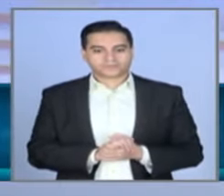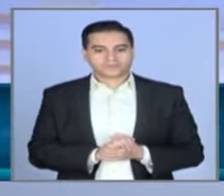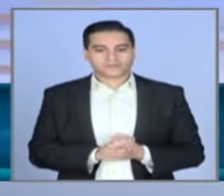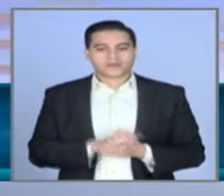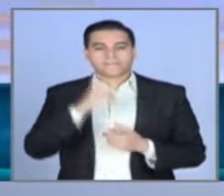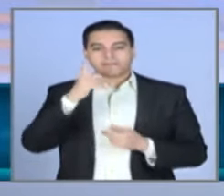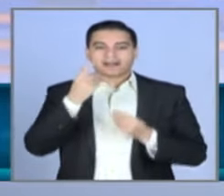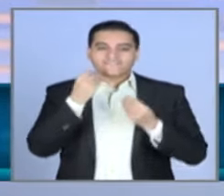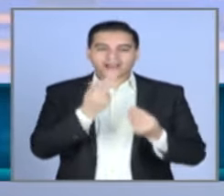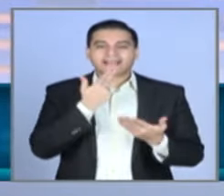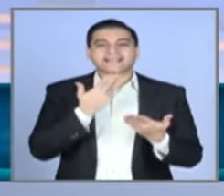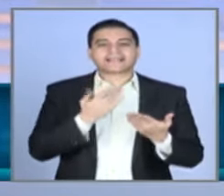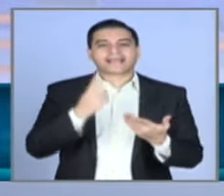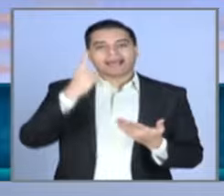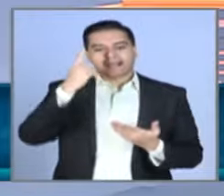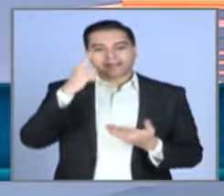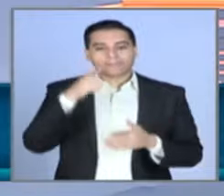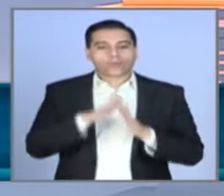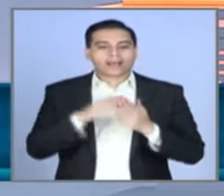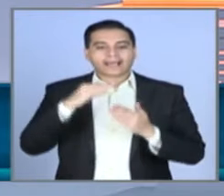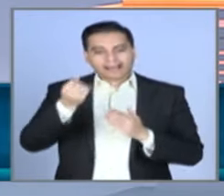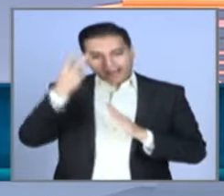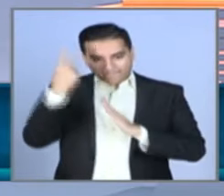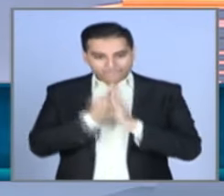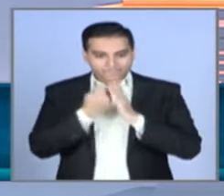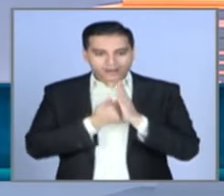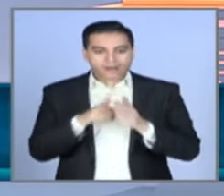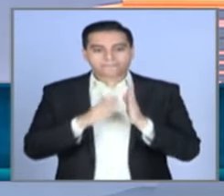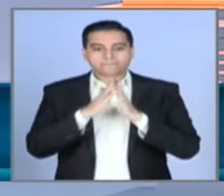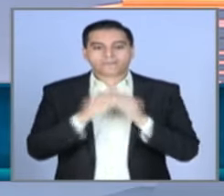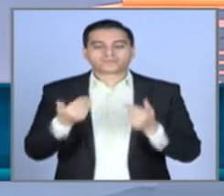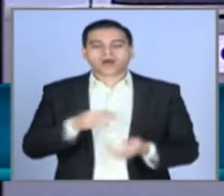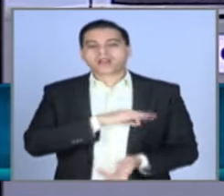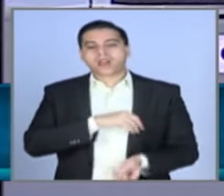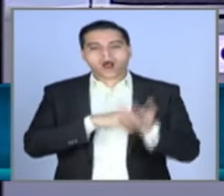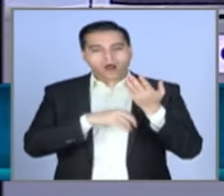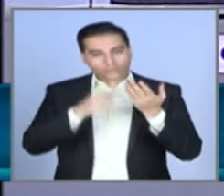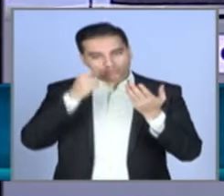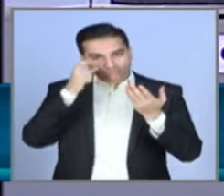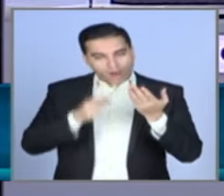من فيض الكريم هو كتاب لأديب مصري راحل، فمن هو؟